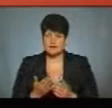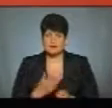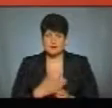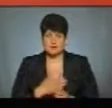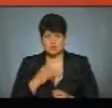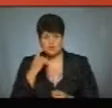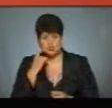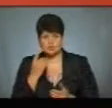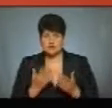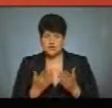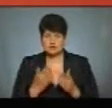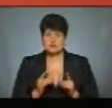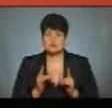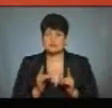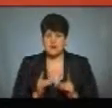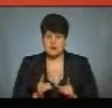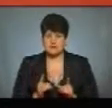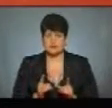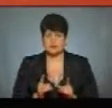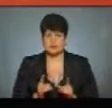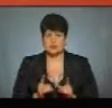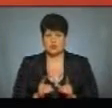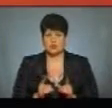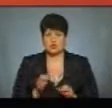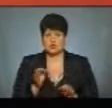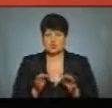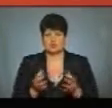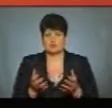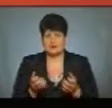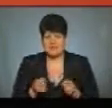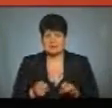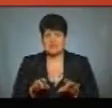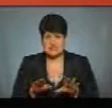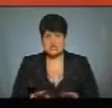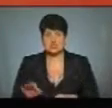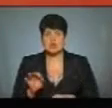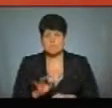на нашу думку, навіть якщо Конституційний суд прийме рішення